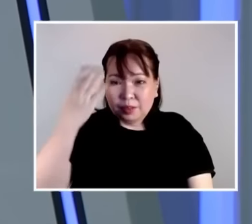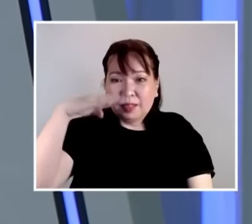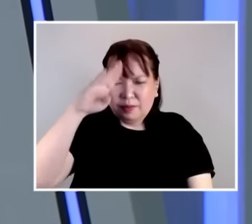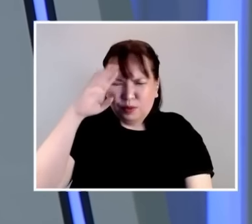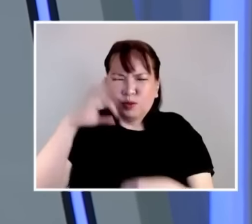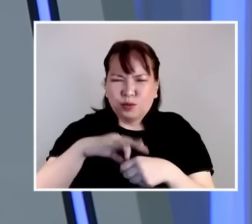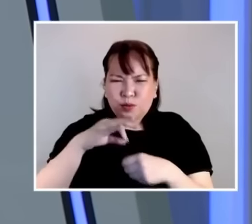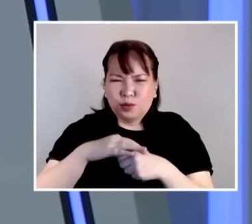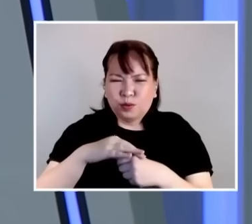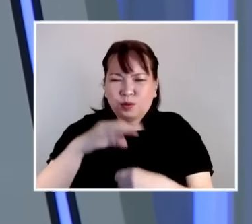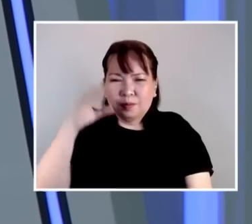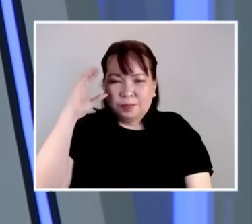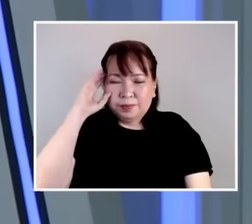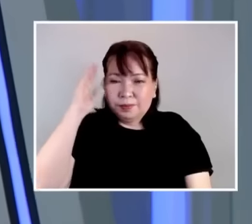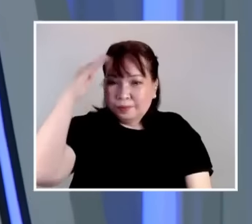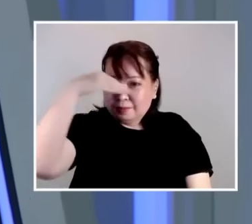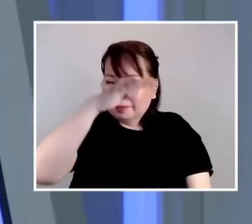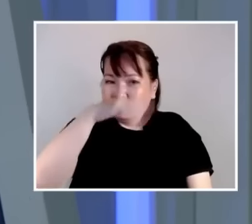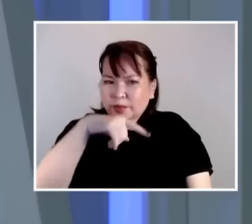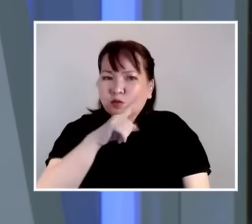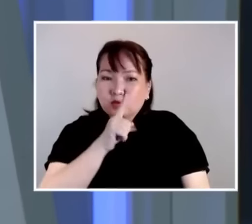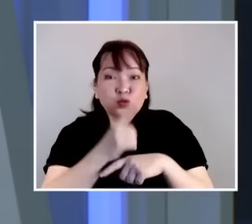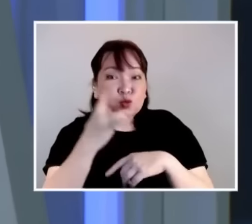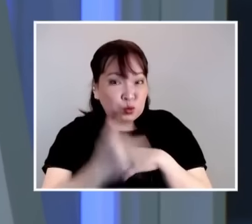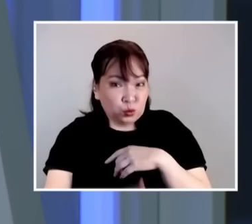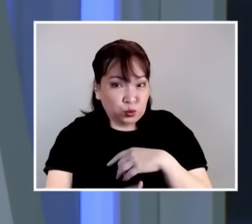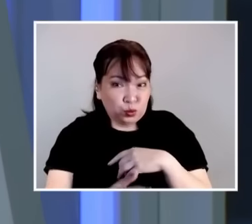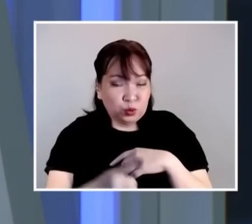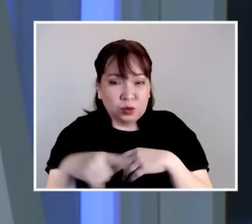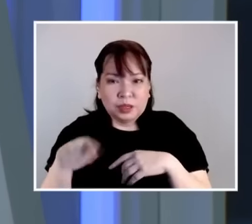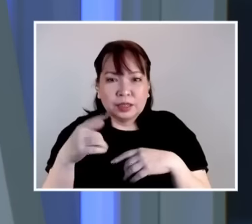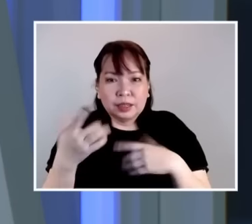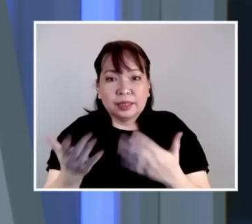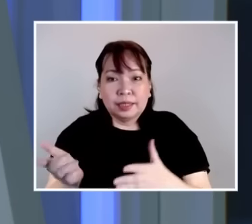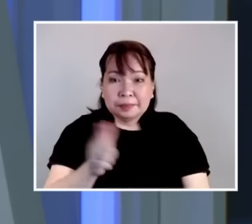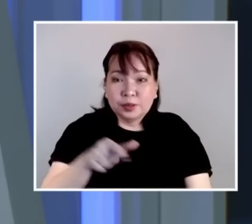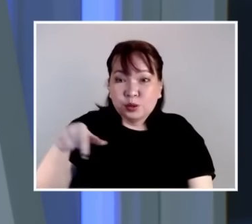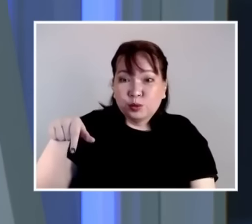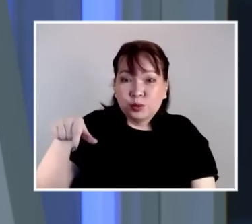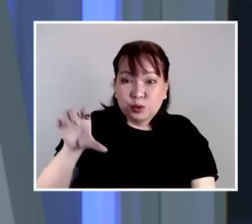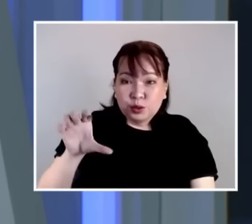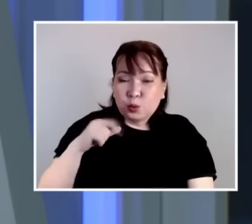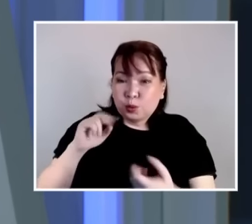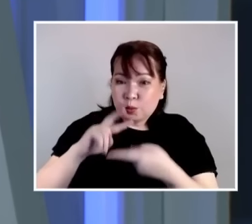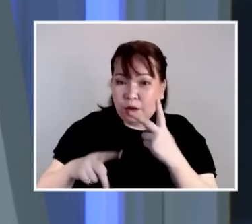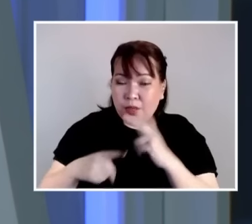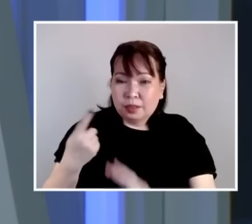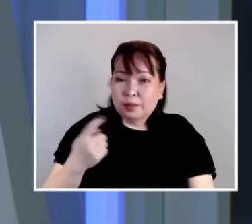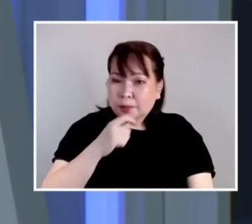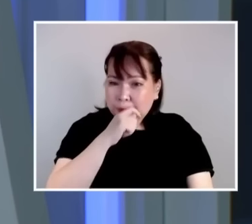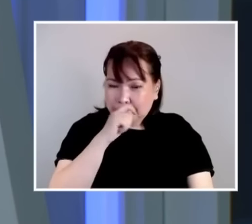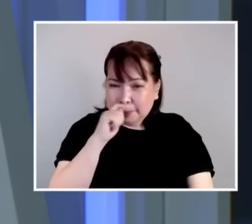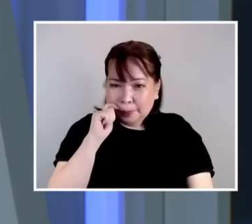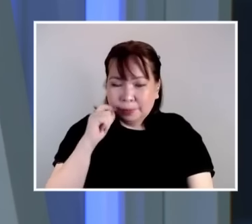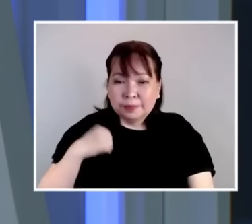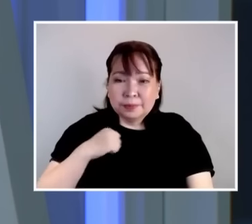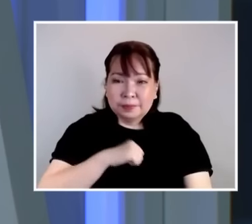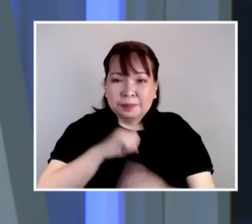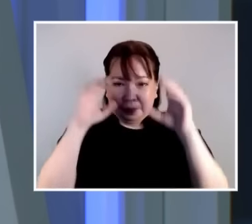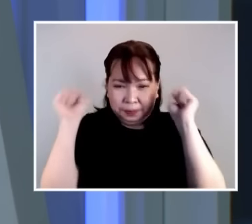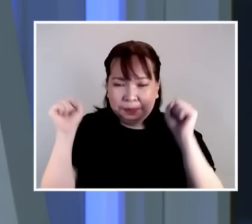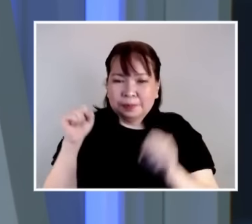una sa mga presidential candidate na bumoto. Sa Quezon City naman, bumoto ang running mate na si Senate President Tito